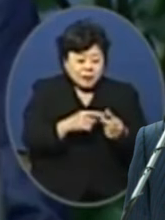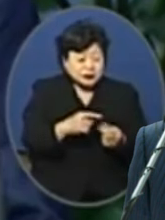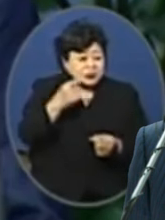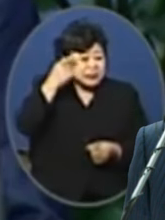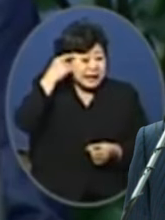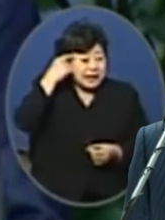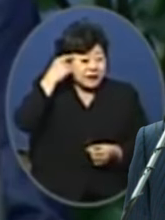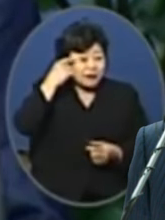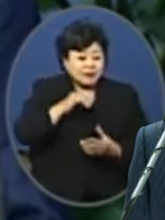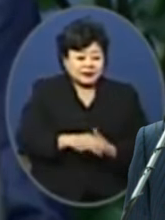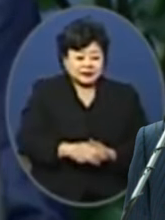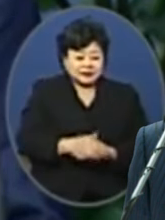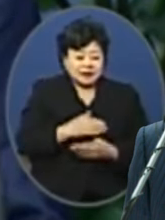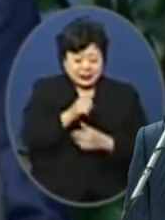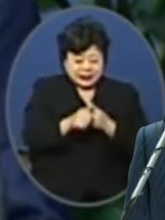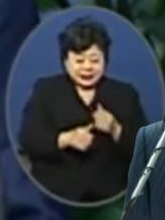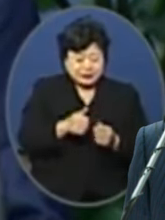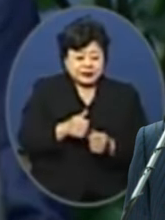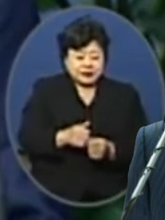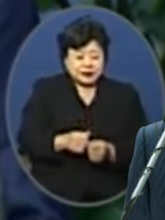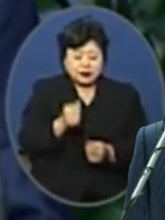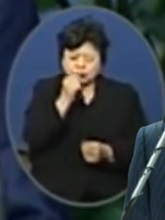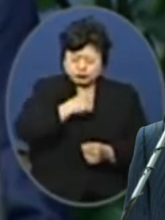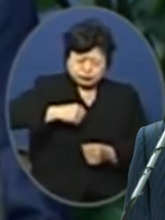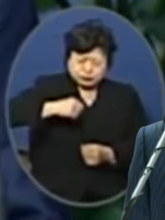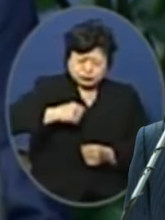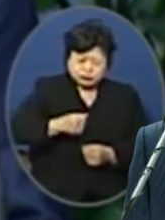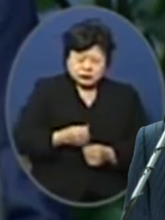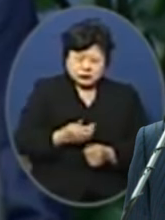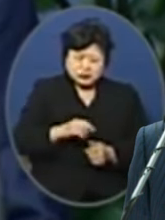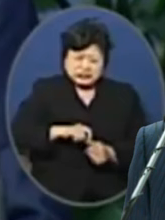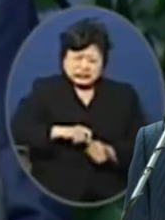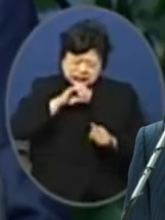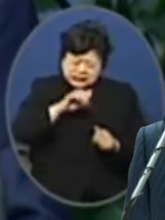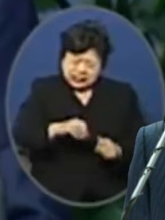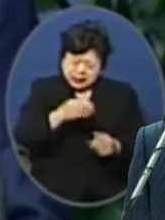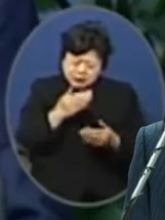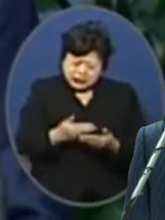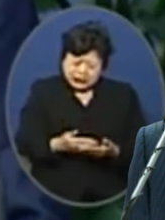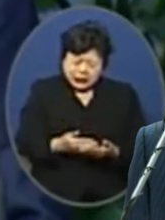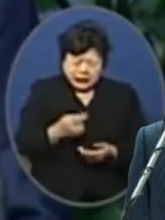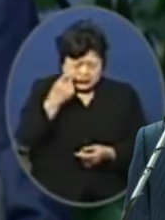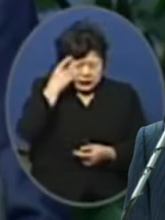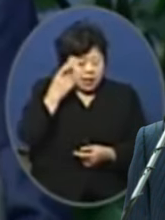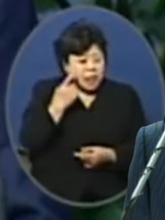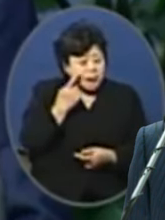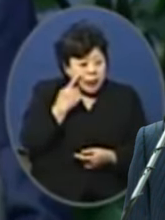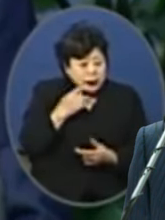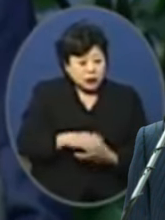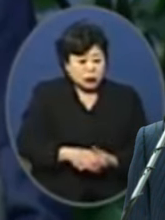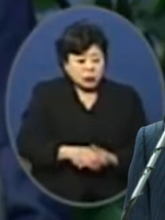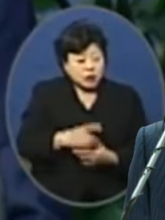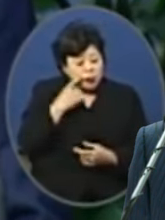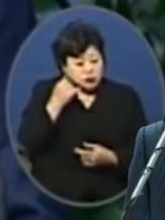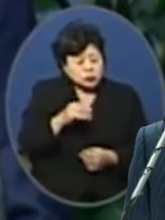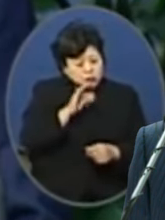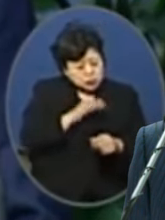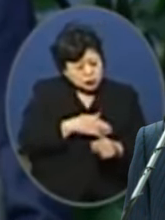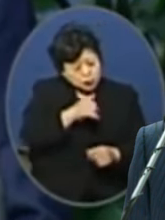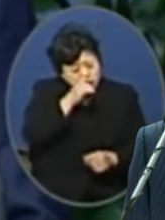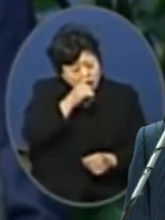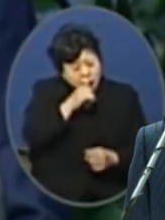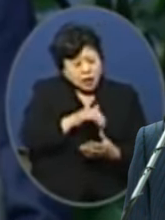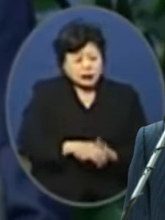생각해 볼 것은 내가 하나님께 불순해서 징계를 받는 것이 아닌가 그 생각을 해야 되는 것입니다 부모에게 잘못하면